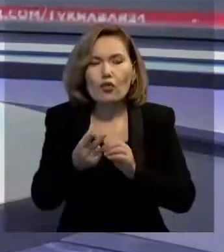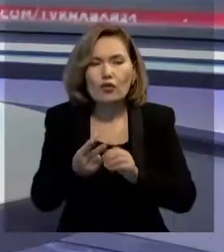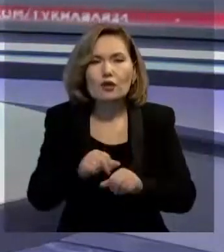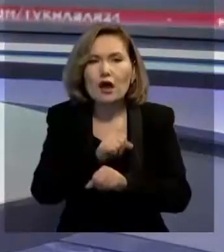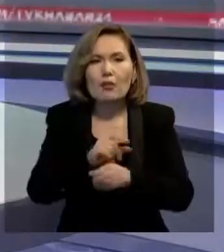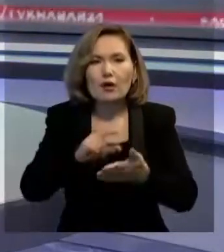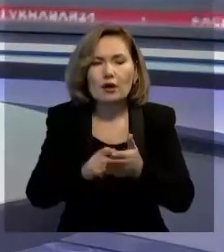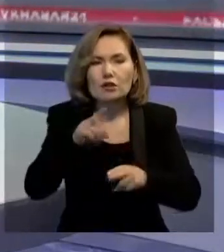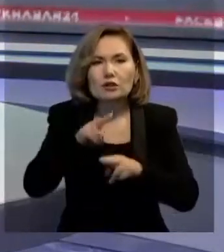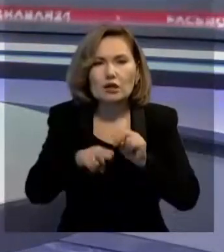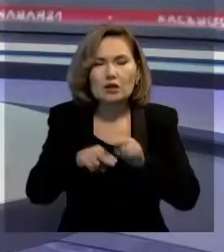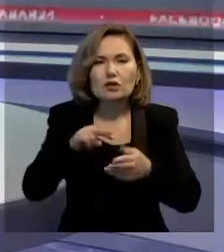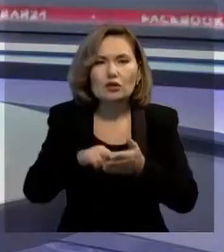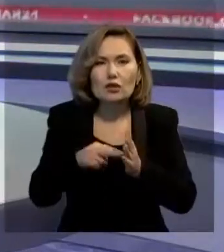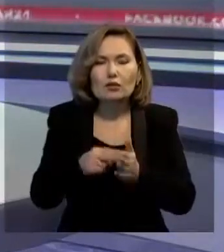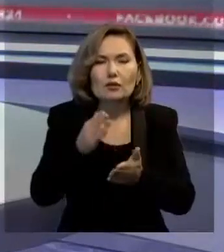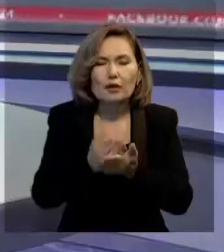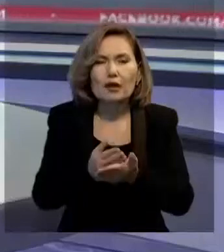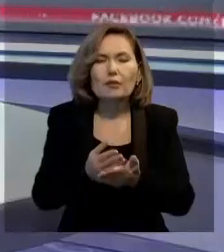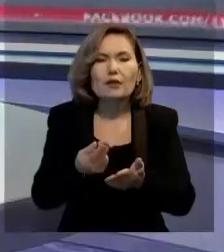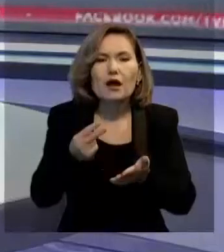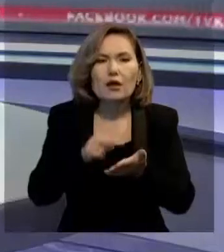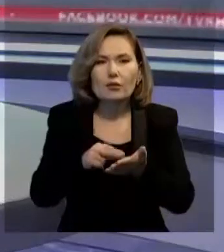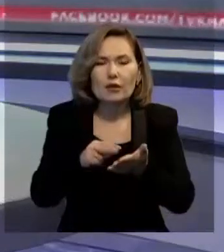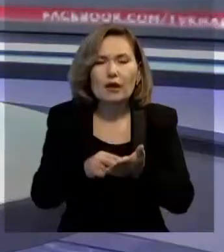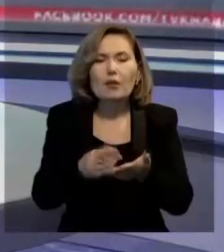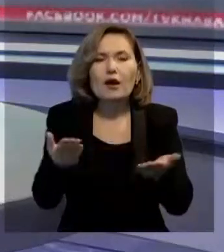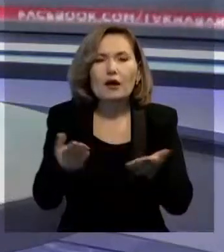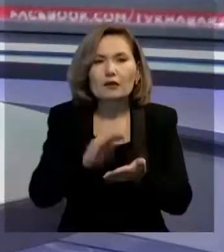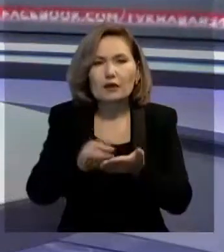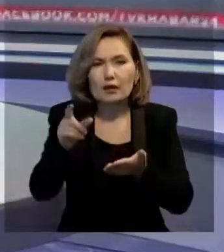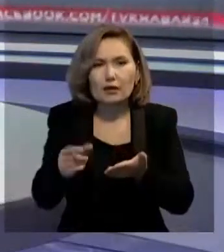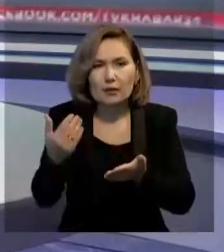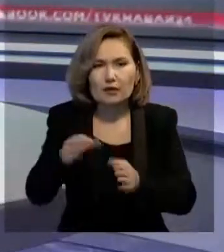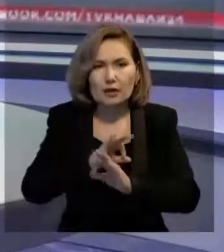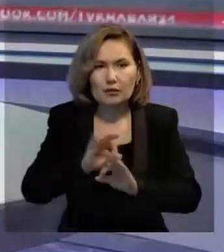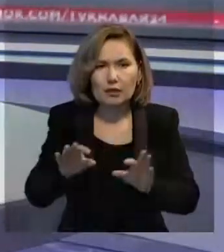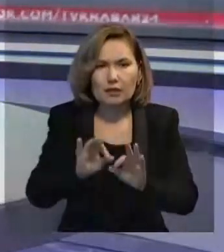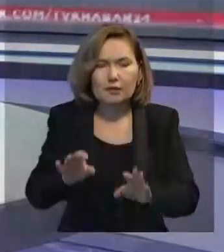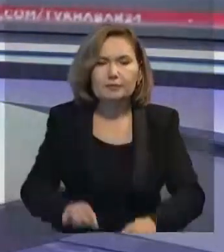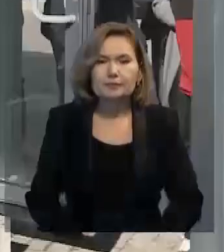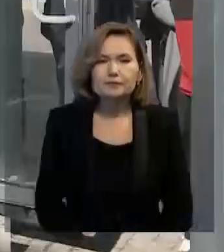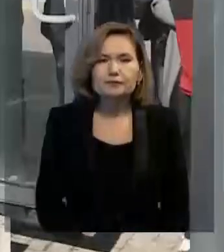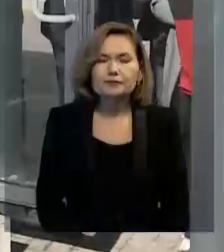салуды жоспарлап отыр. Оның құны қанша, ерекшелігі қандай? Дәуренбек Бағдәулетұлынан білейік.